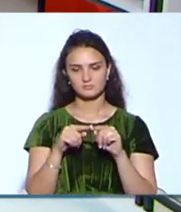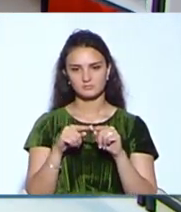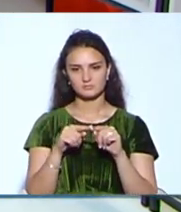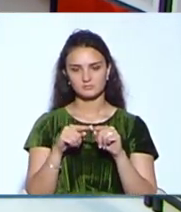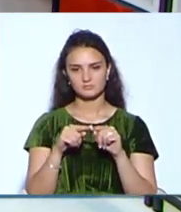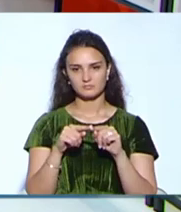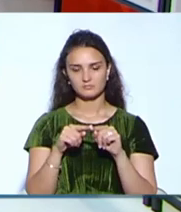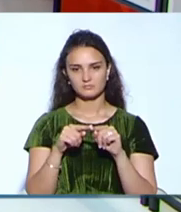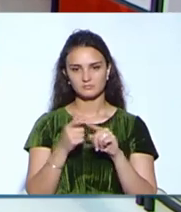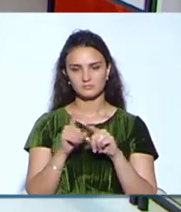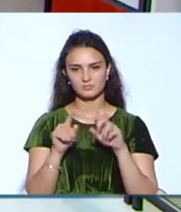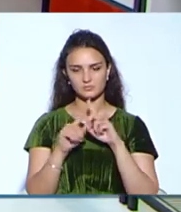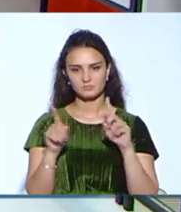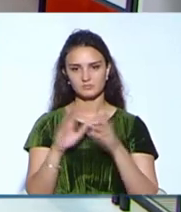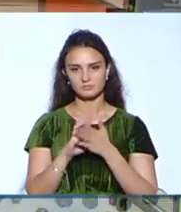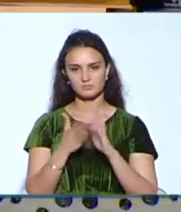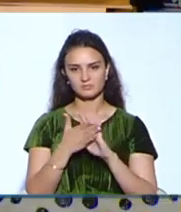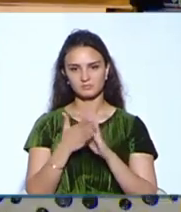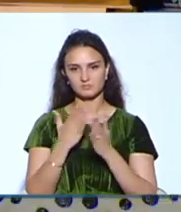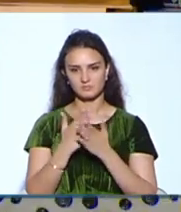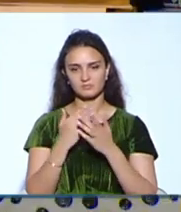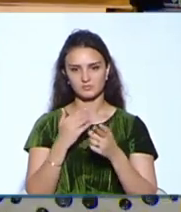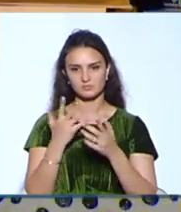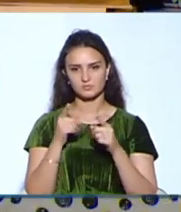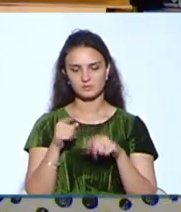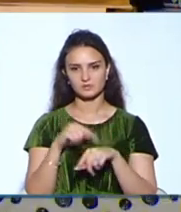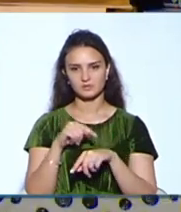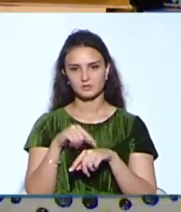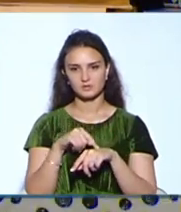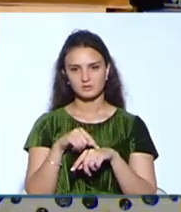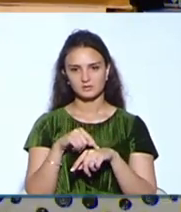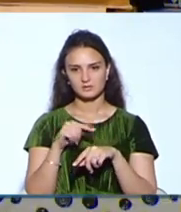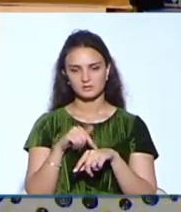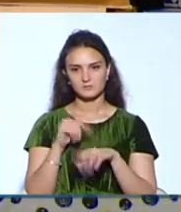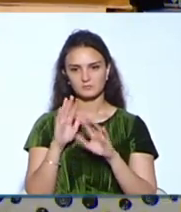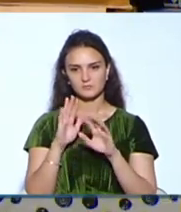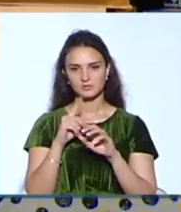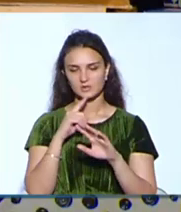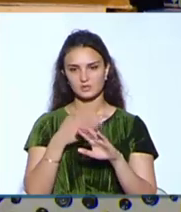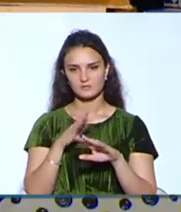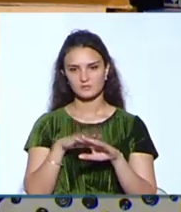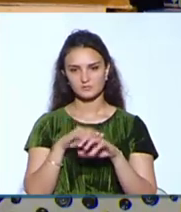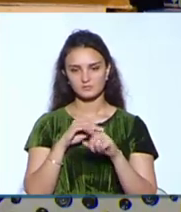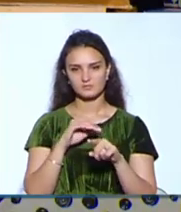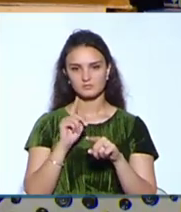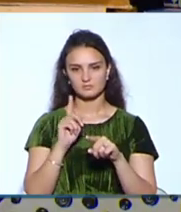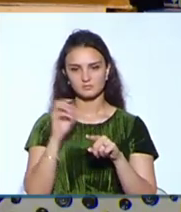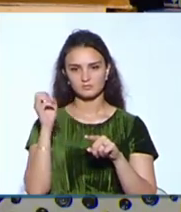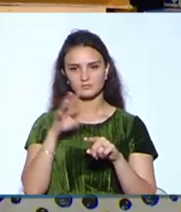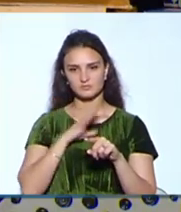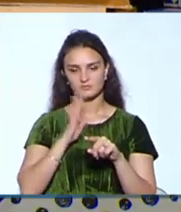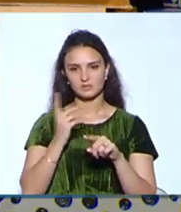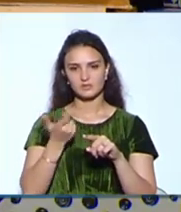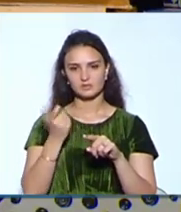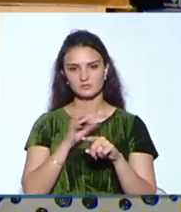არ ვიცი, რაღაც ძალიან უცნაური მდგომარეობაა მაშინ, თუ კი ეს ტრავმა არ უგრძნია. იგრძნო მხოლოდ გაჭირვების თვალსაზრისით, რომ შუქი არ გვქონდა,